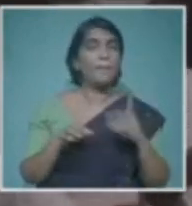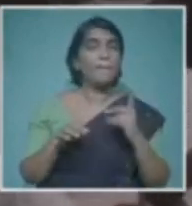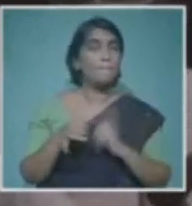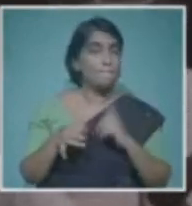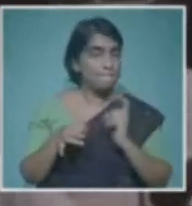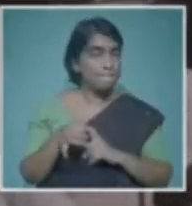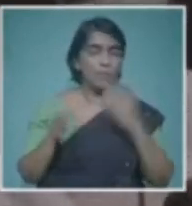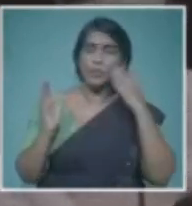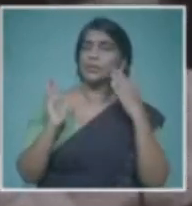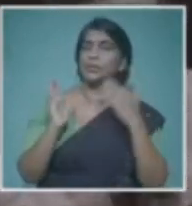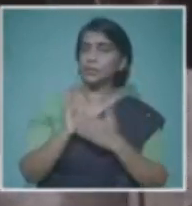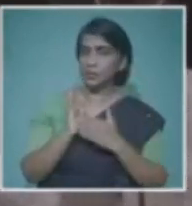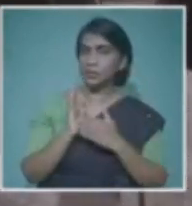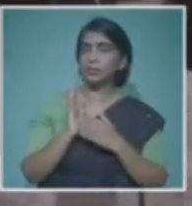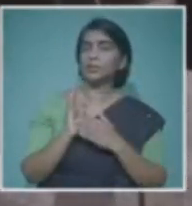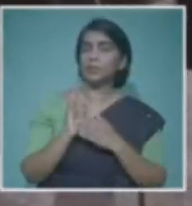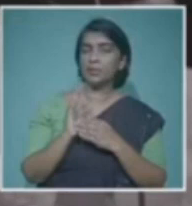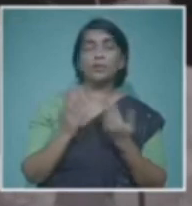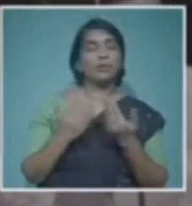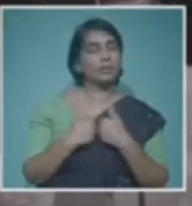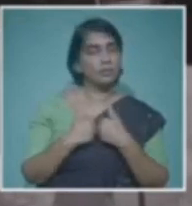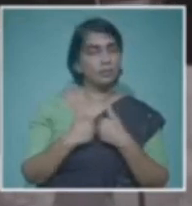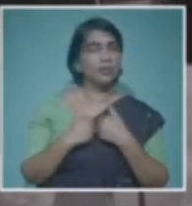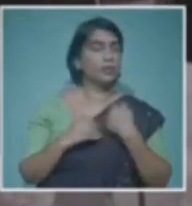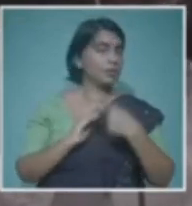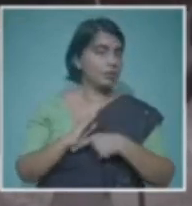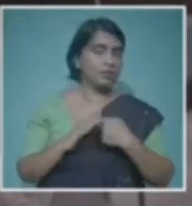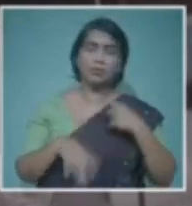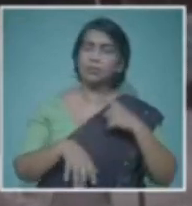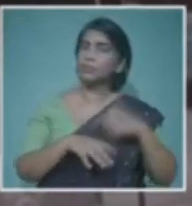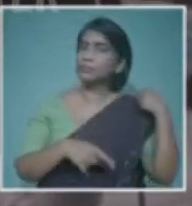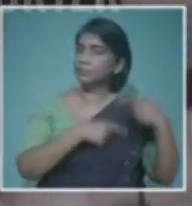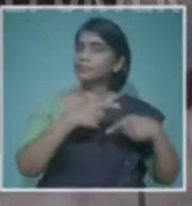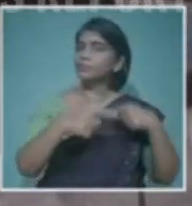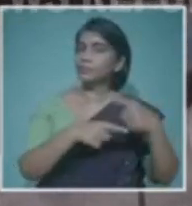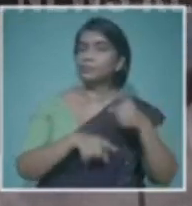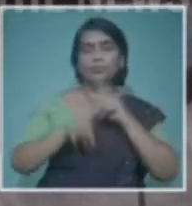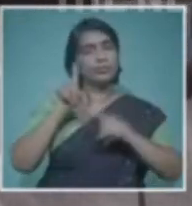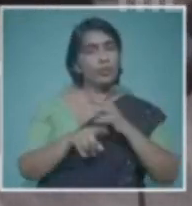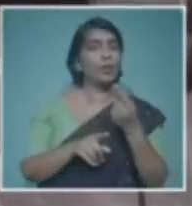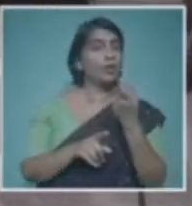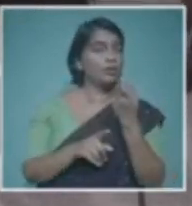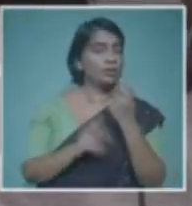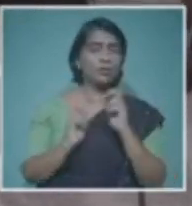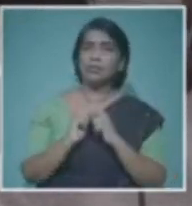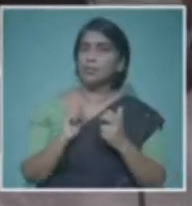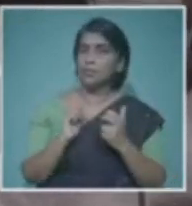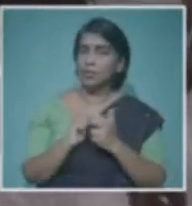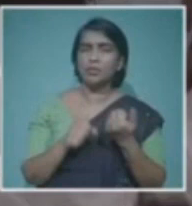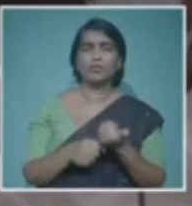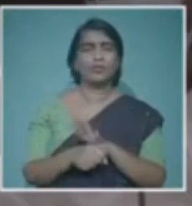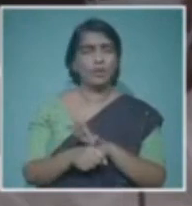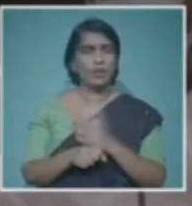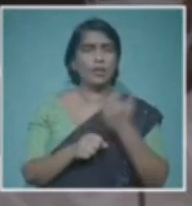ඇතිවෙන ප්‍රශ්න පිළිබඳ අපි මේ රටේ කාලයක් තිස්සේ කතා කරමින් තියෙනවා. මේ ආර්ථික අර්බුදයක්